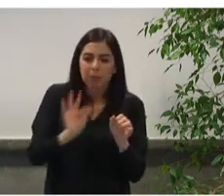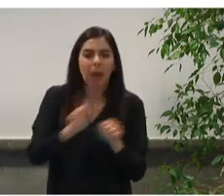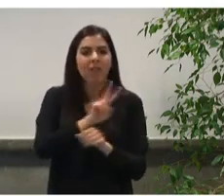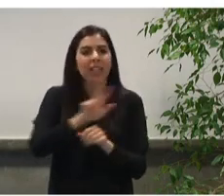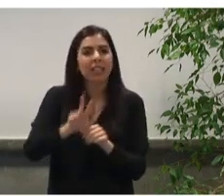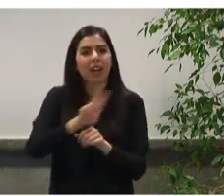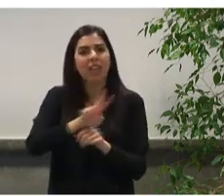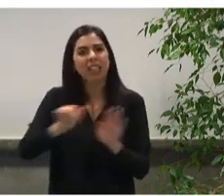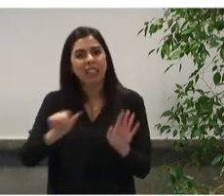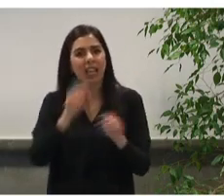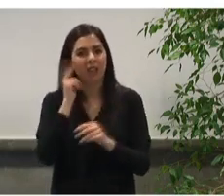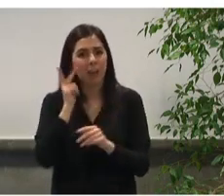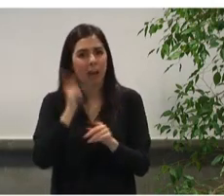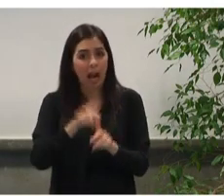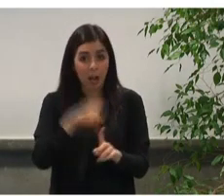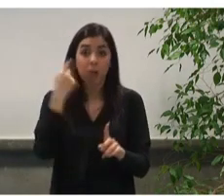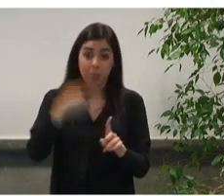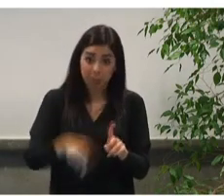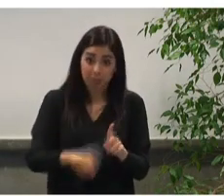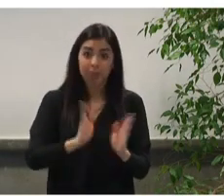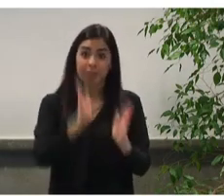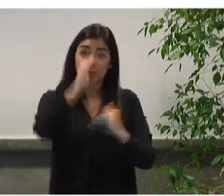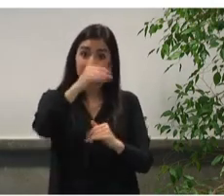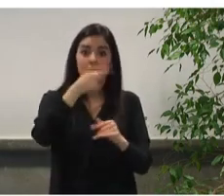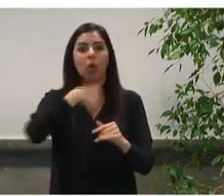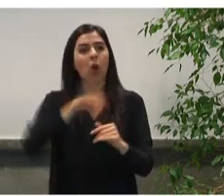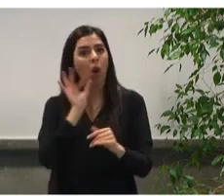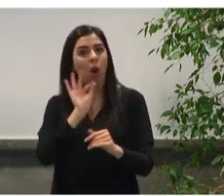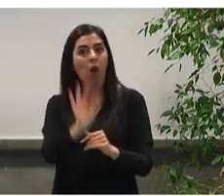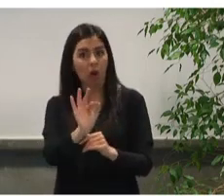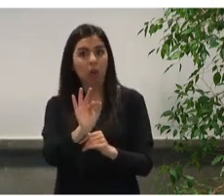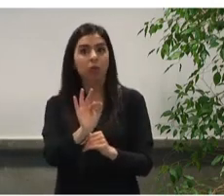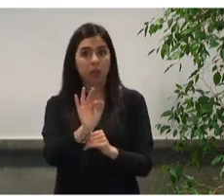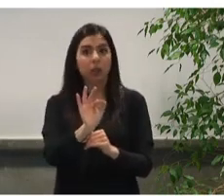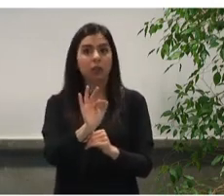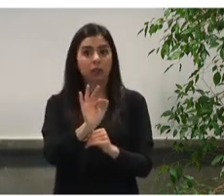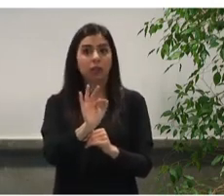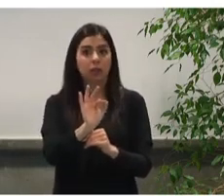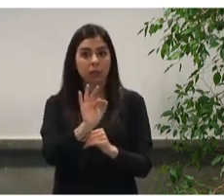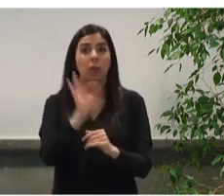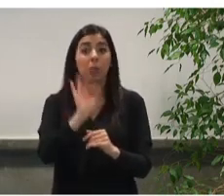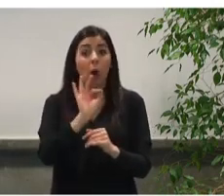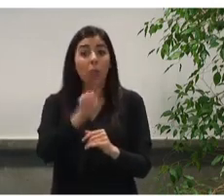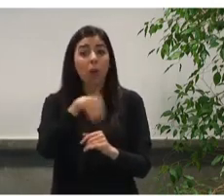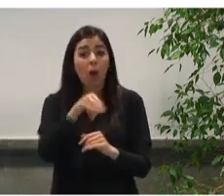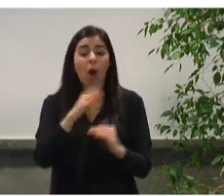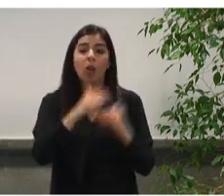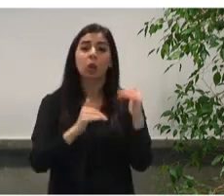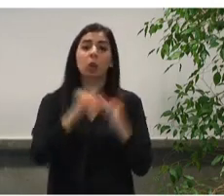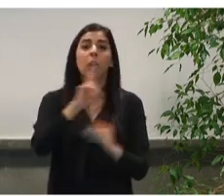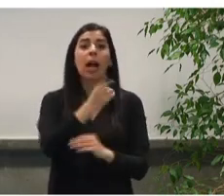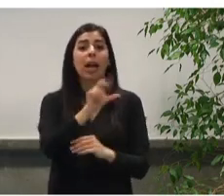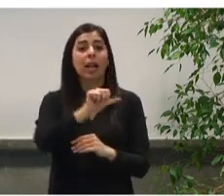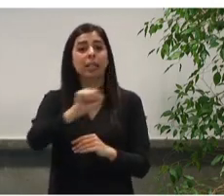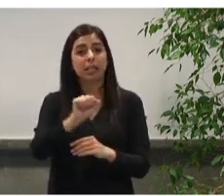febbraio. Quello è un cluster che abbiamo identificato in una RSA